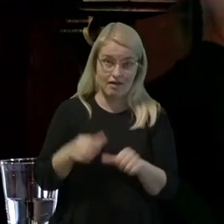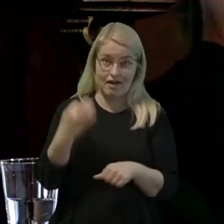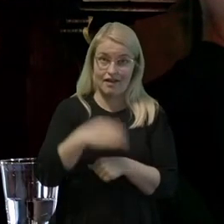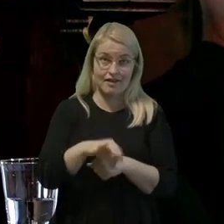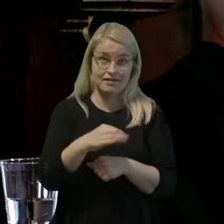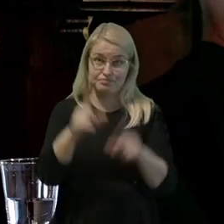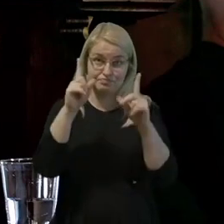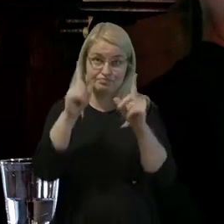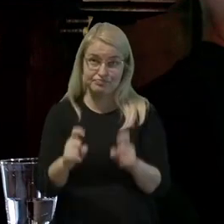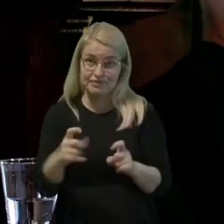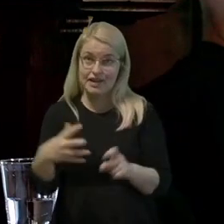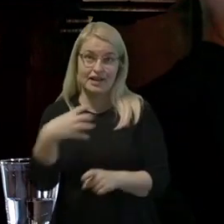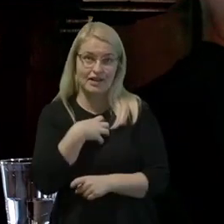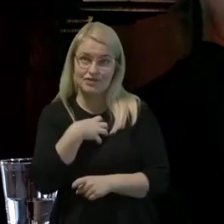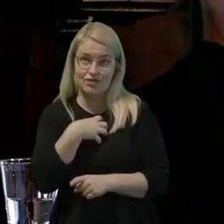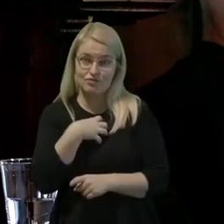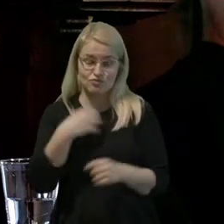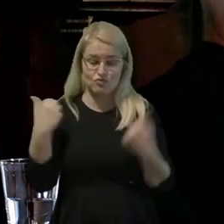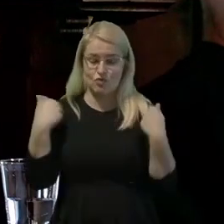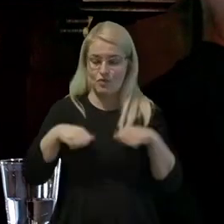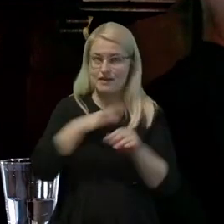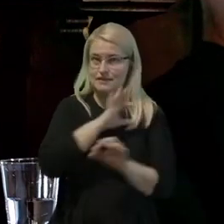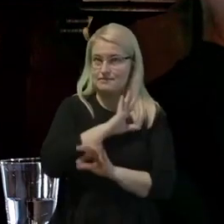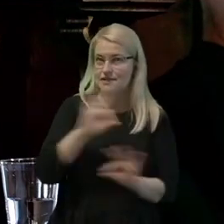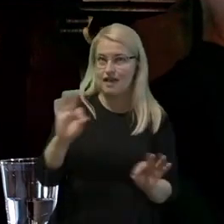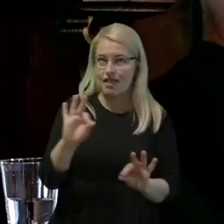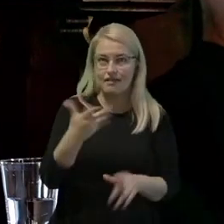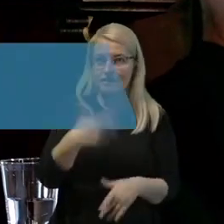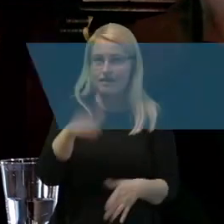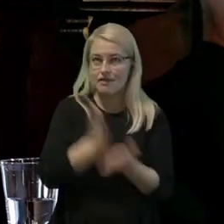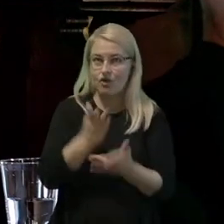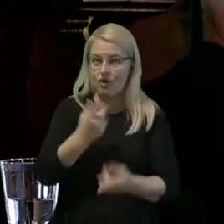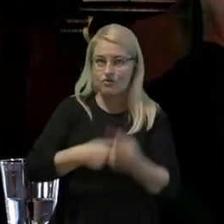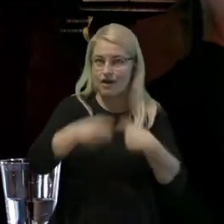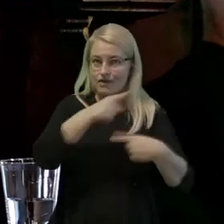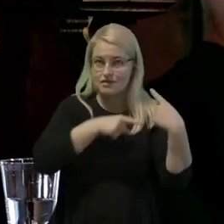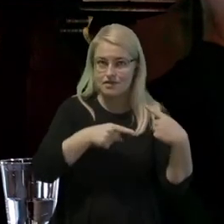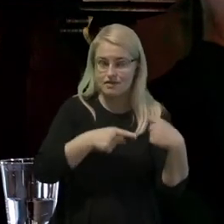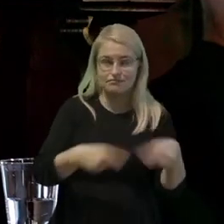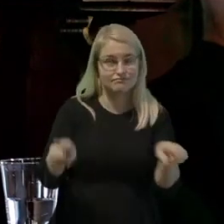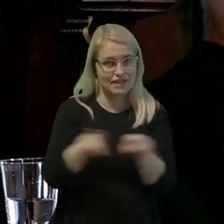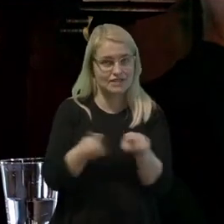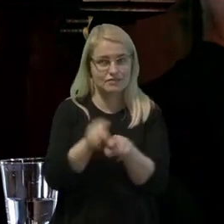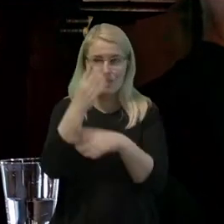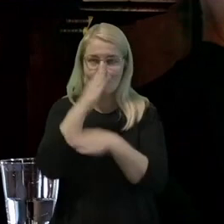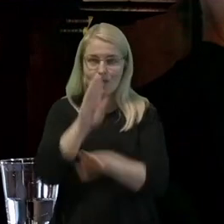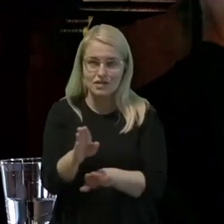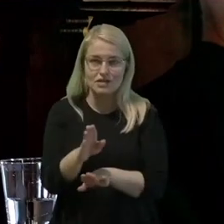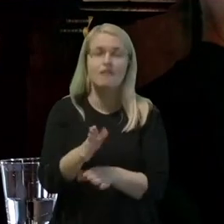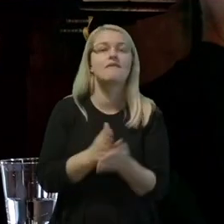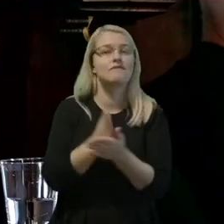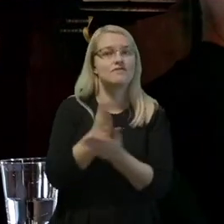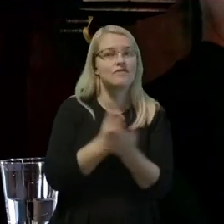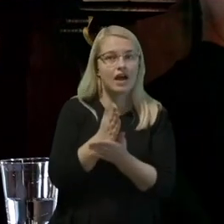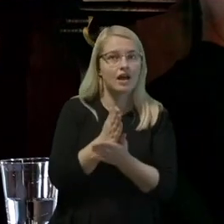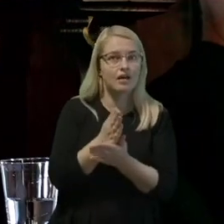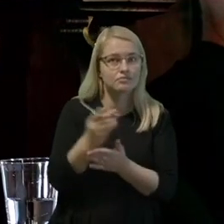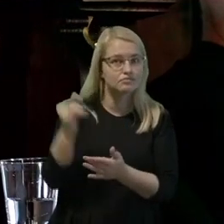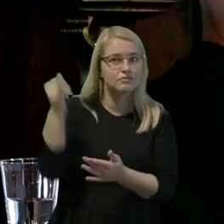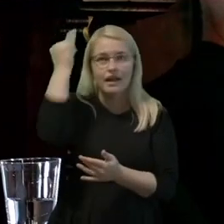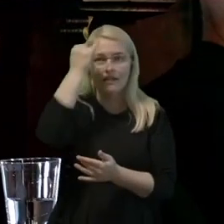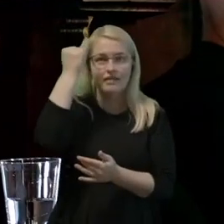nie tylko zwyczaj oparty na tradycji, to coś więcej. Pokazujemy, że jesteśmy wierni idei,